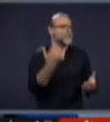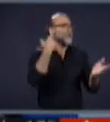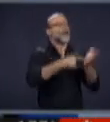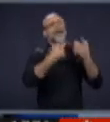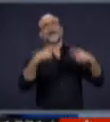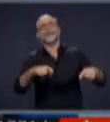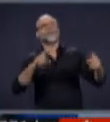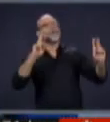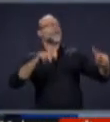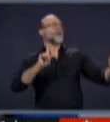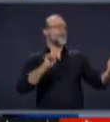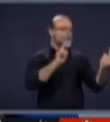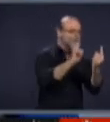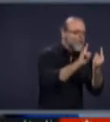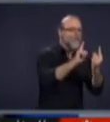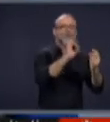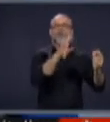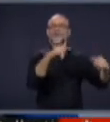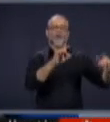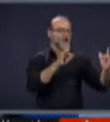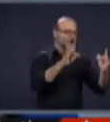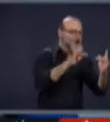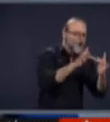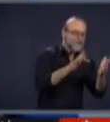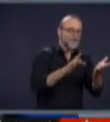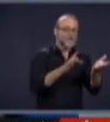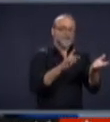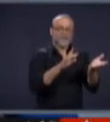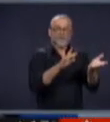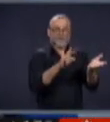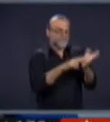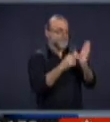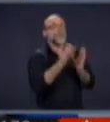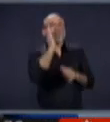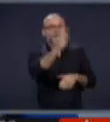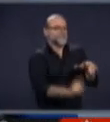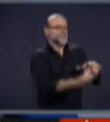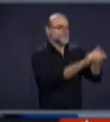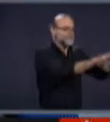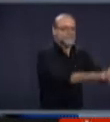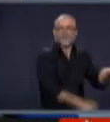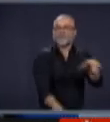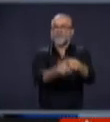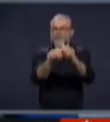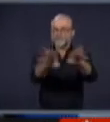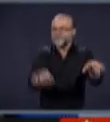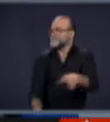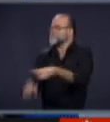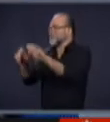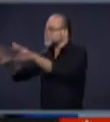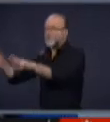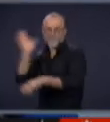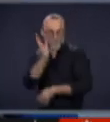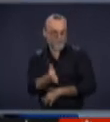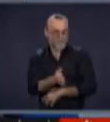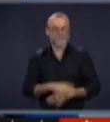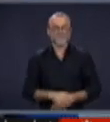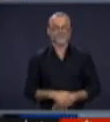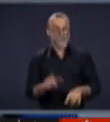des cas où on n'aura pas respecté les 2 mètres, il y aura des contacts rapprochés, il y aura donc de nouvelles éclosions.